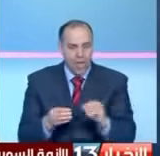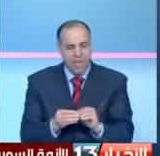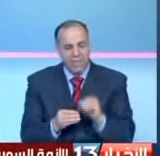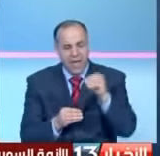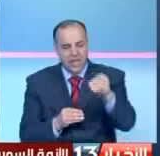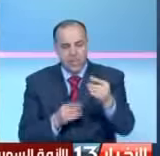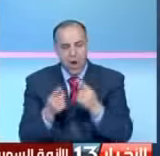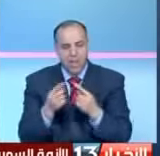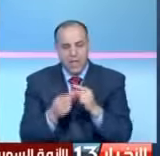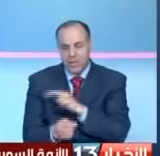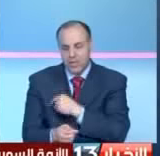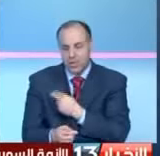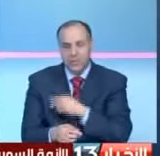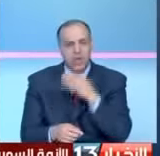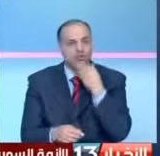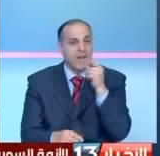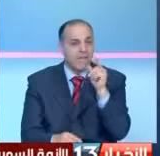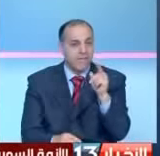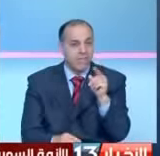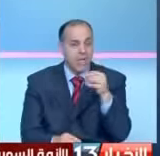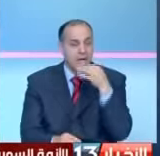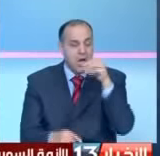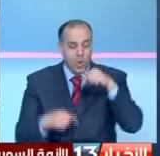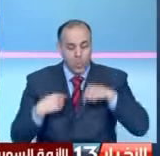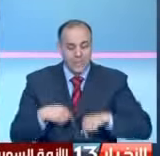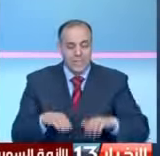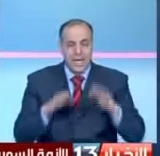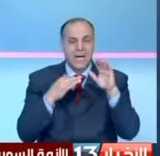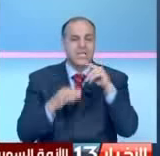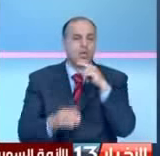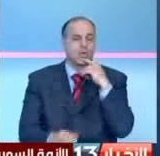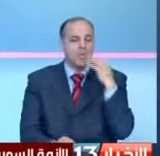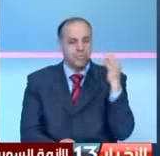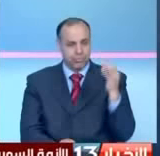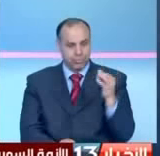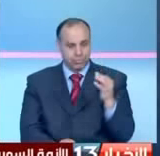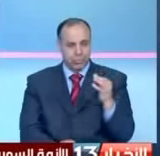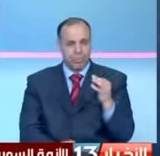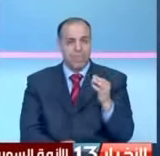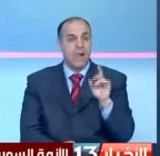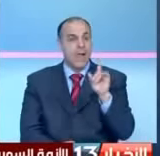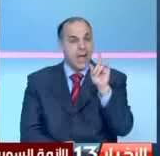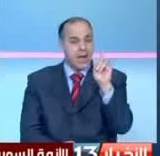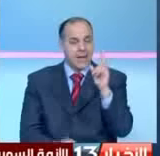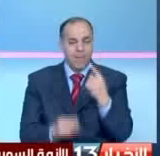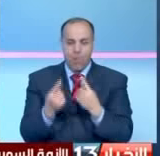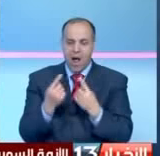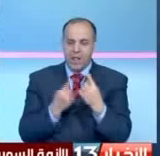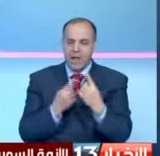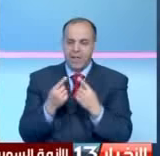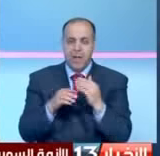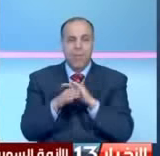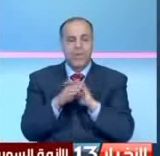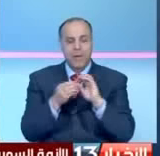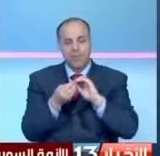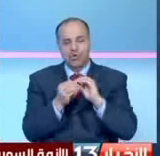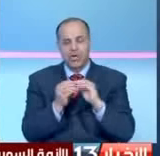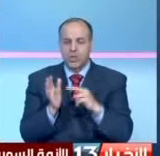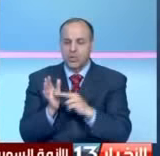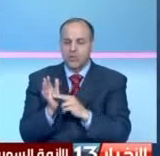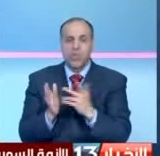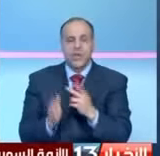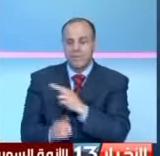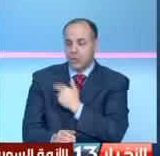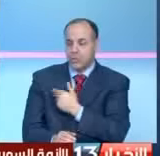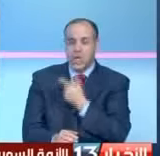تأجيل محادثات جنيف، حيث قال وزير الخارجية الروسي سيرغي لافروف إن المحادثات بشأن الأزمة السورية في